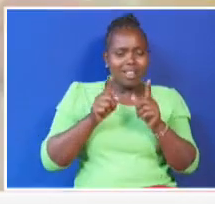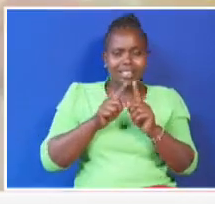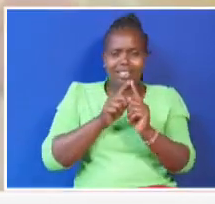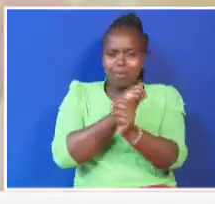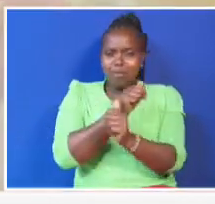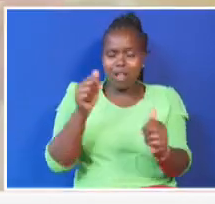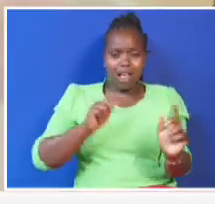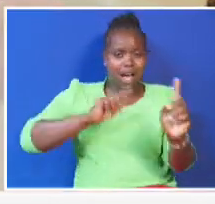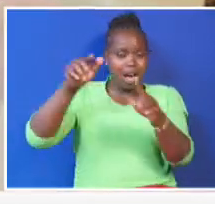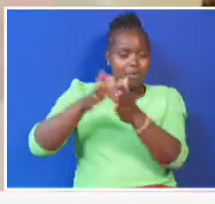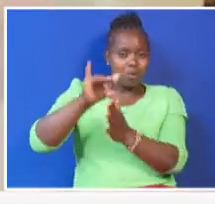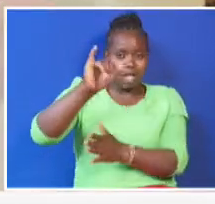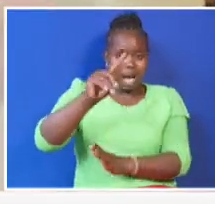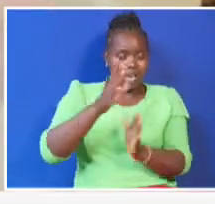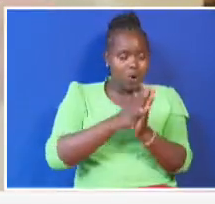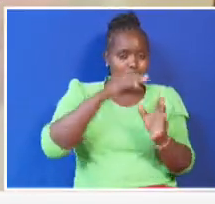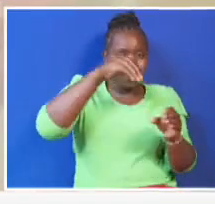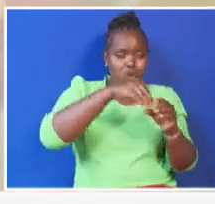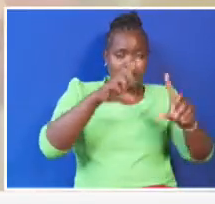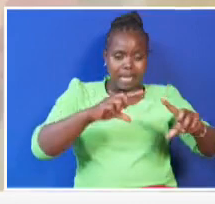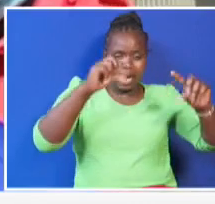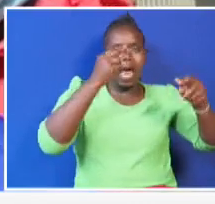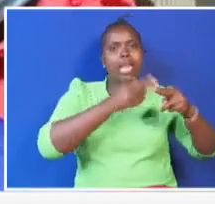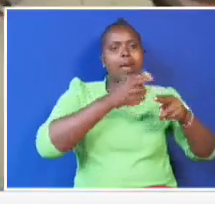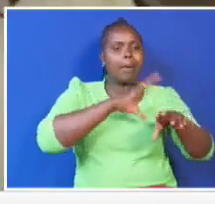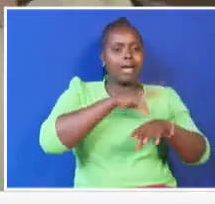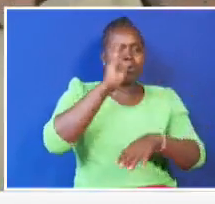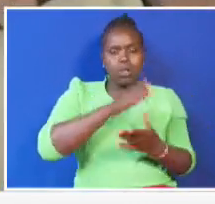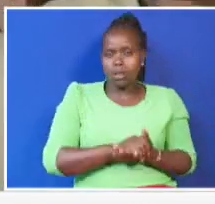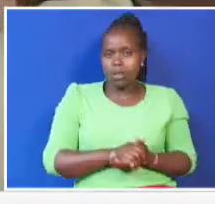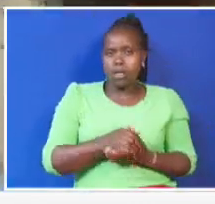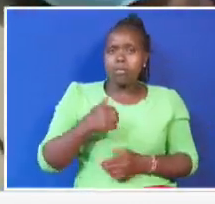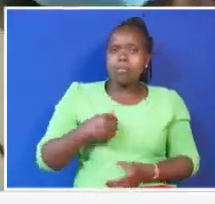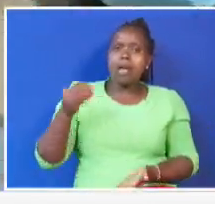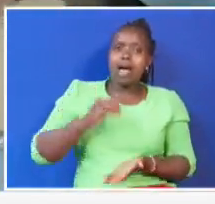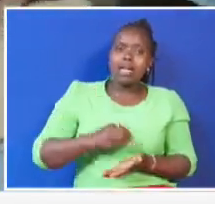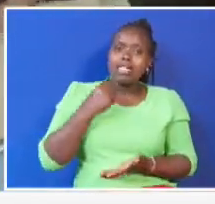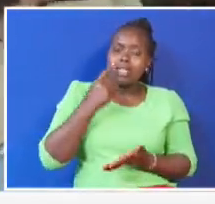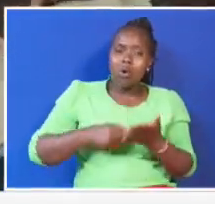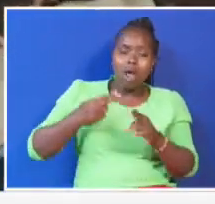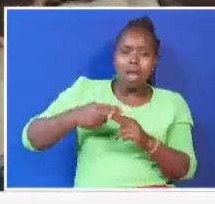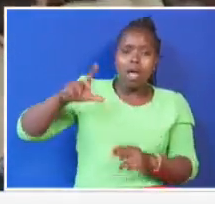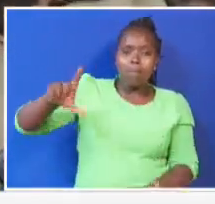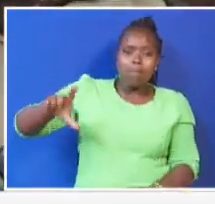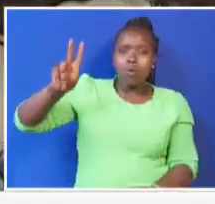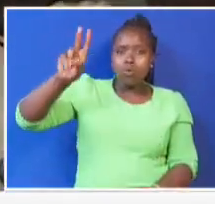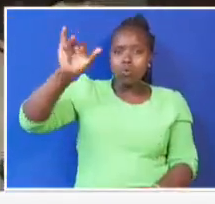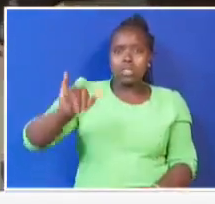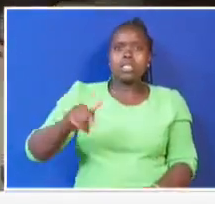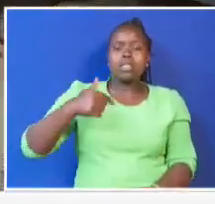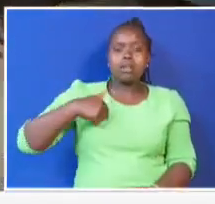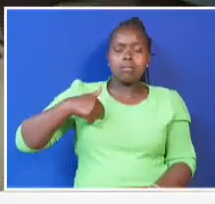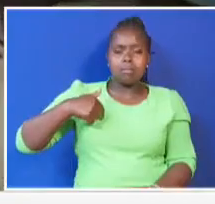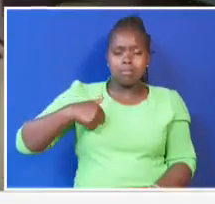sawa. Bora ukuje na ID na ukuje na voting card, jina yako itapatikana. Sasa niseme tena, jina yangu ni Lucy Jamba. Na mimi